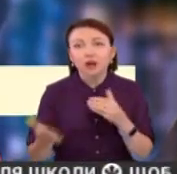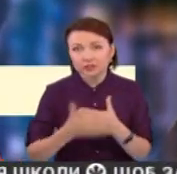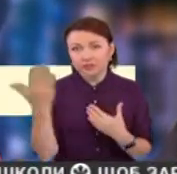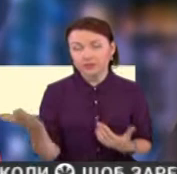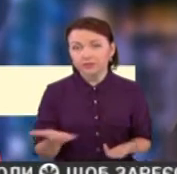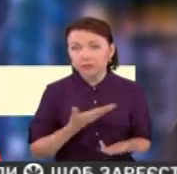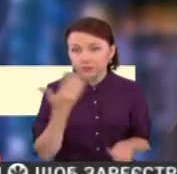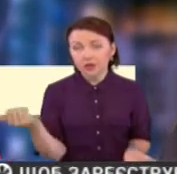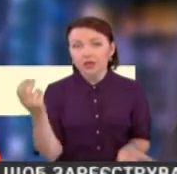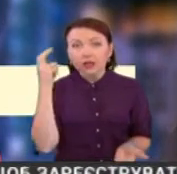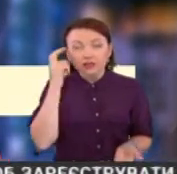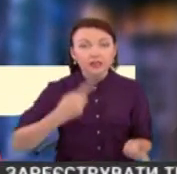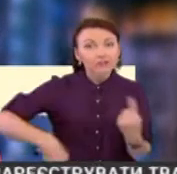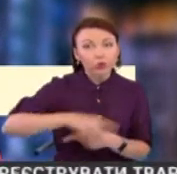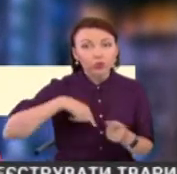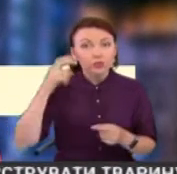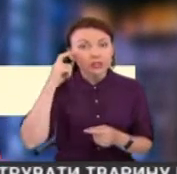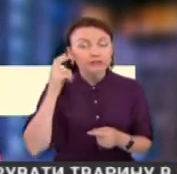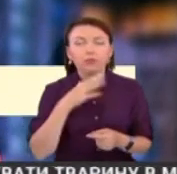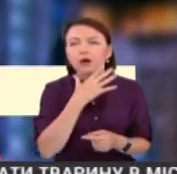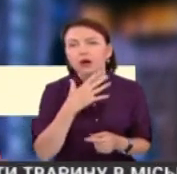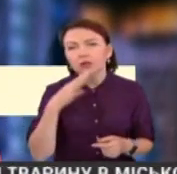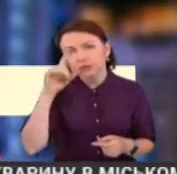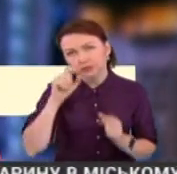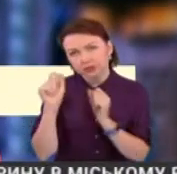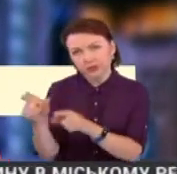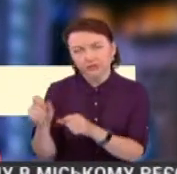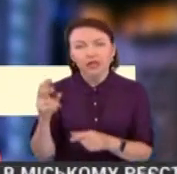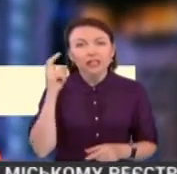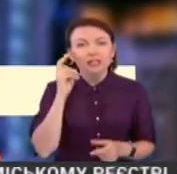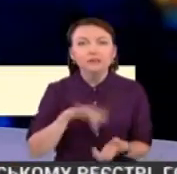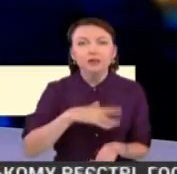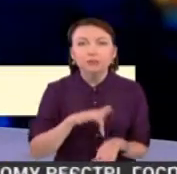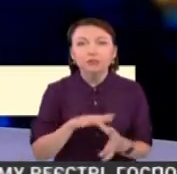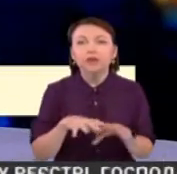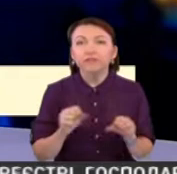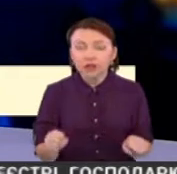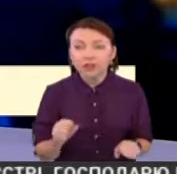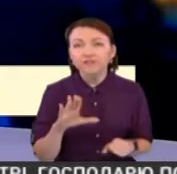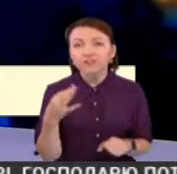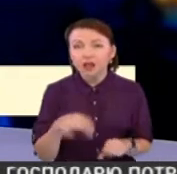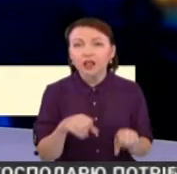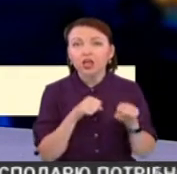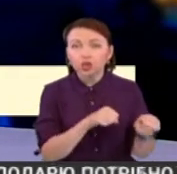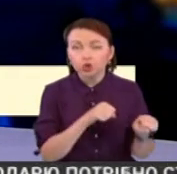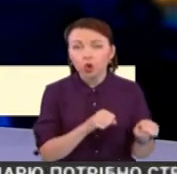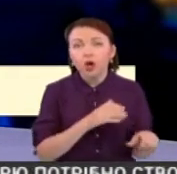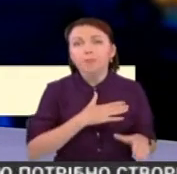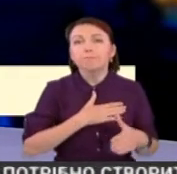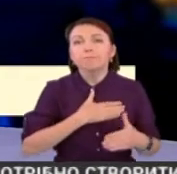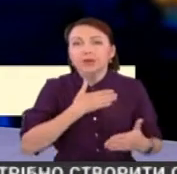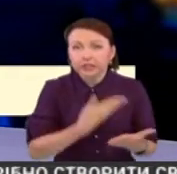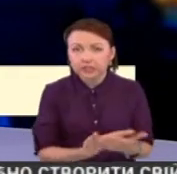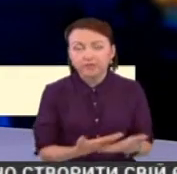Києві, навколо Києва, багато сміттєзвалища. Київська міська влада, Віталій Кличко, проявили